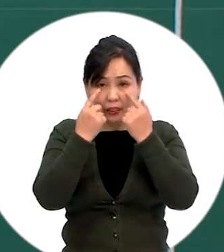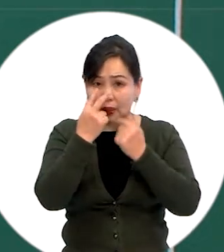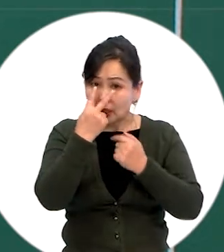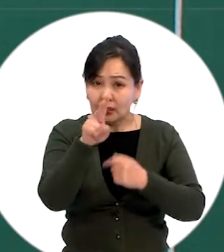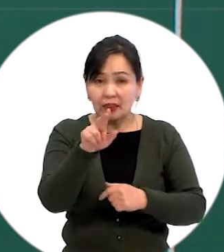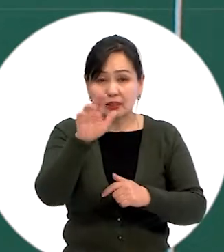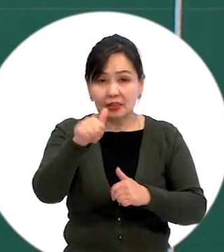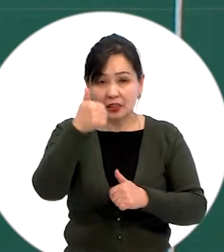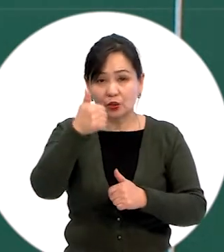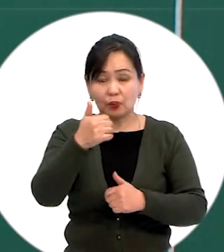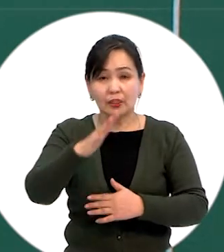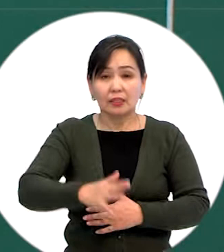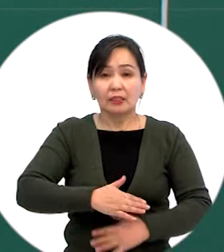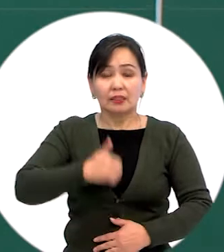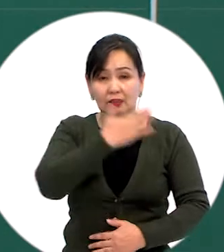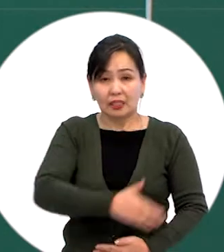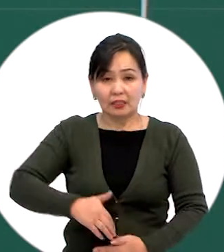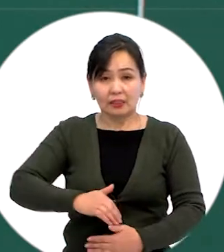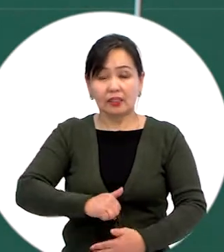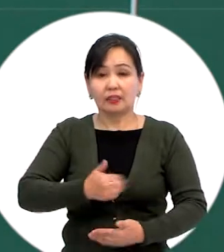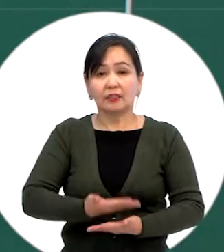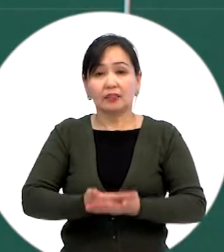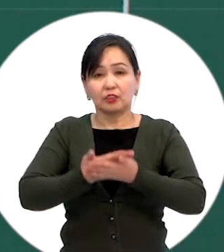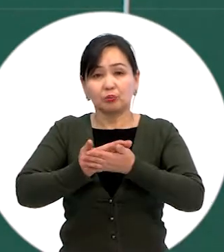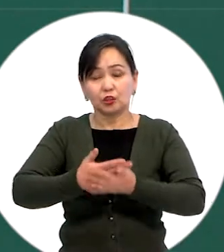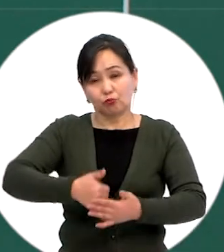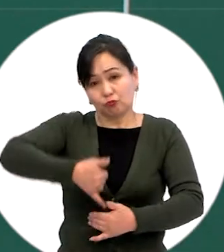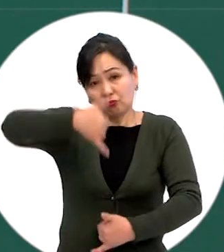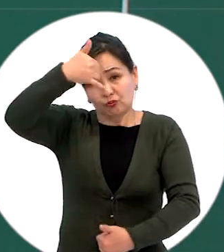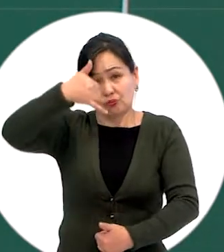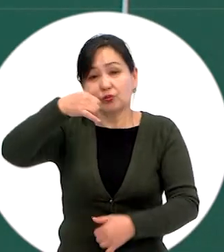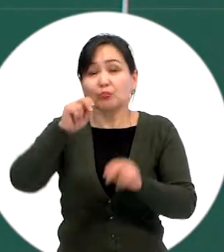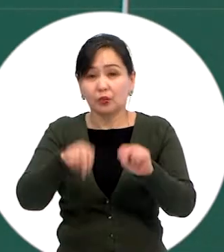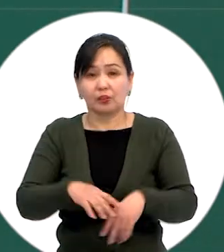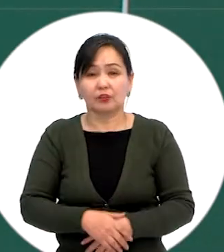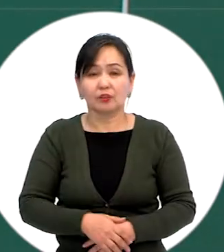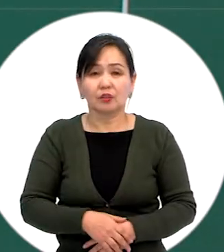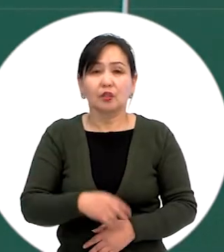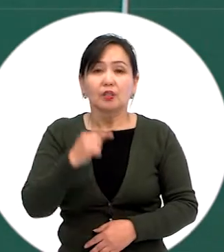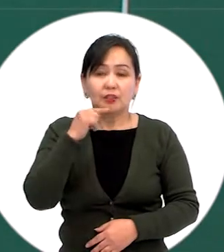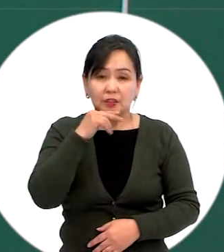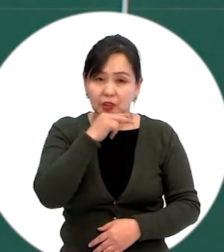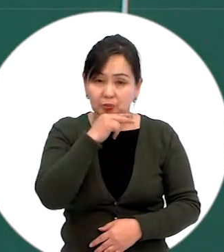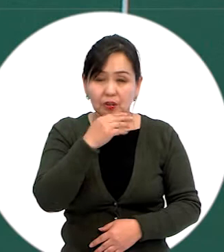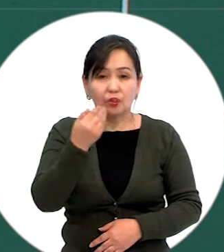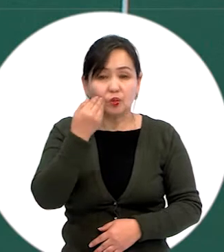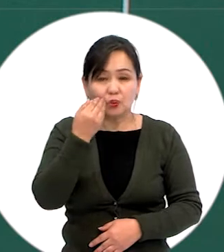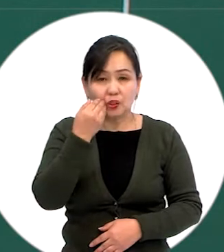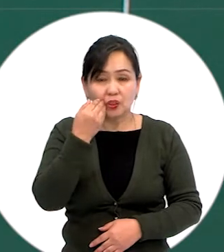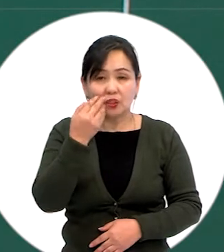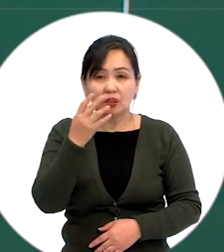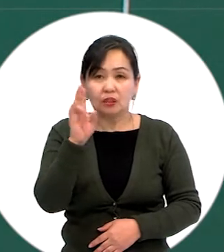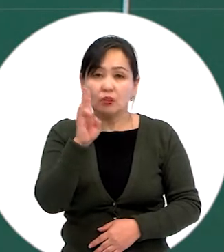сайжруулж, дархлагааг дэмжиж, өндөр болгодог байх нэ. Тэгэхээр миний хүүхдүүд жимс